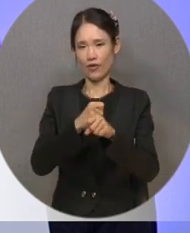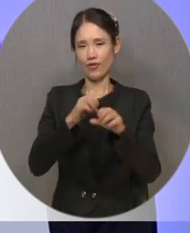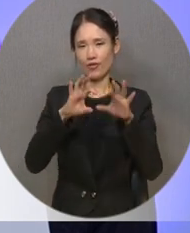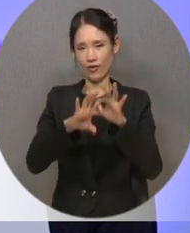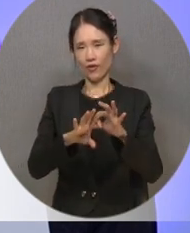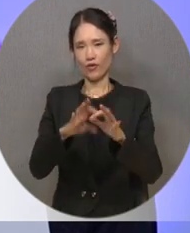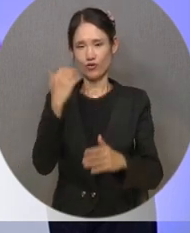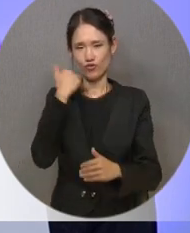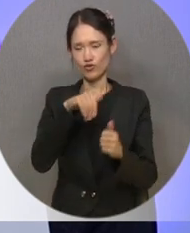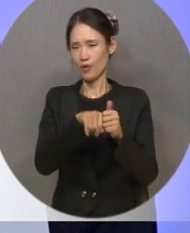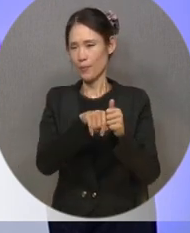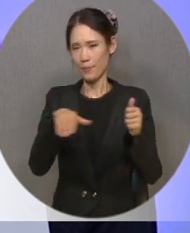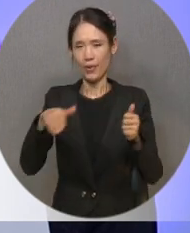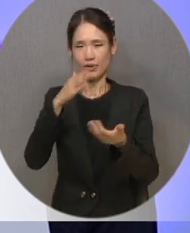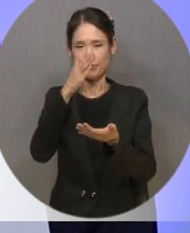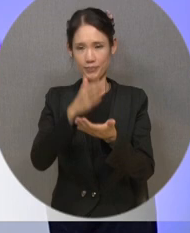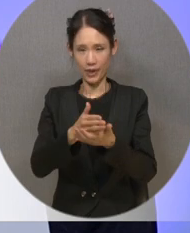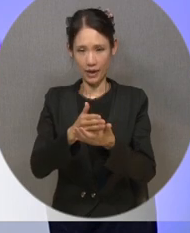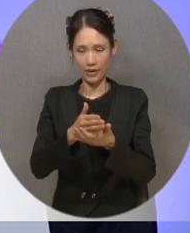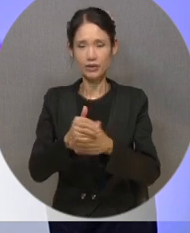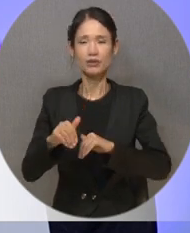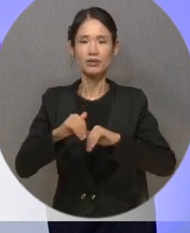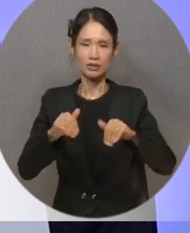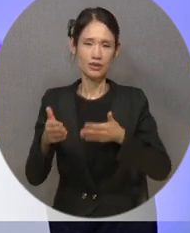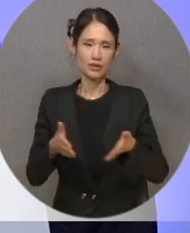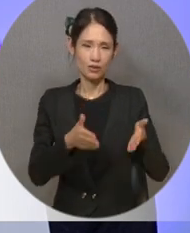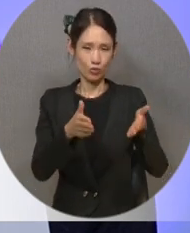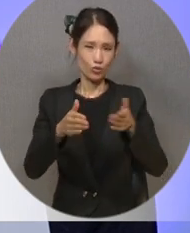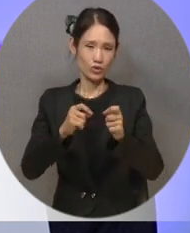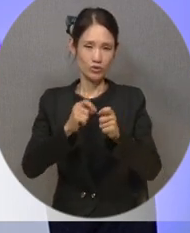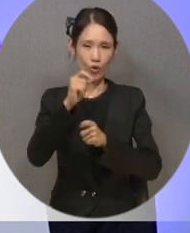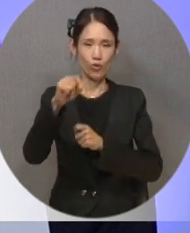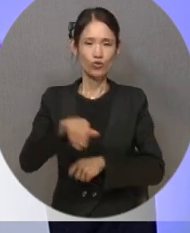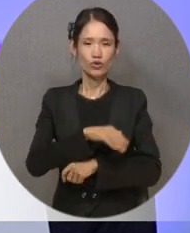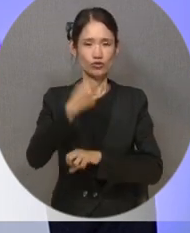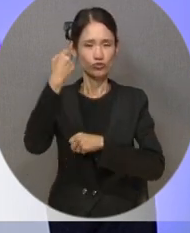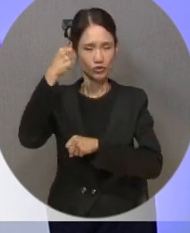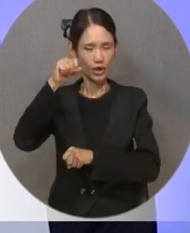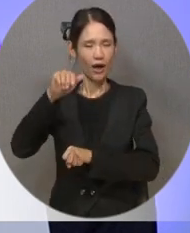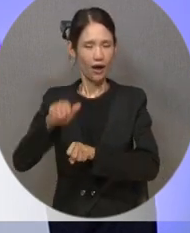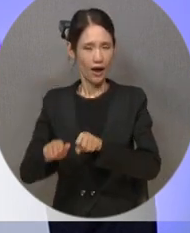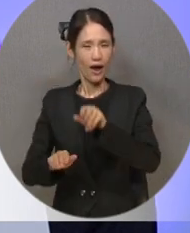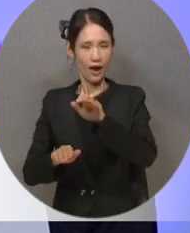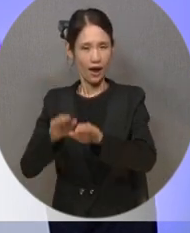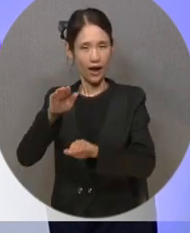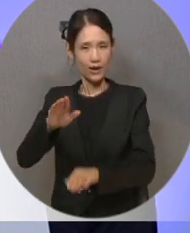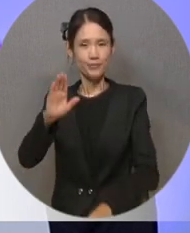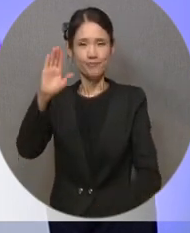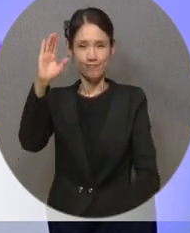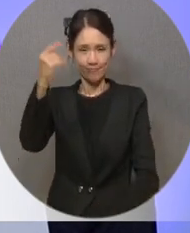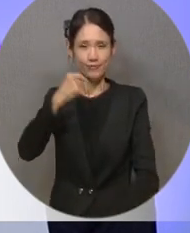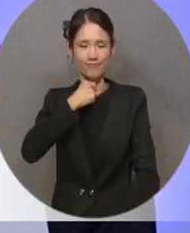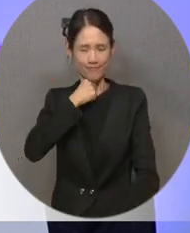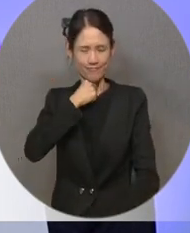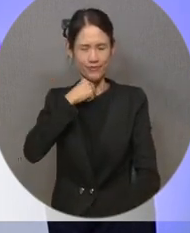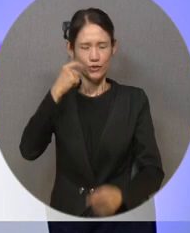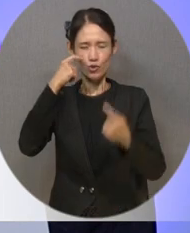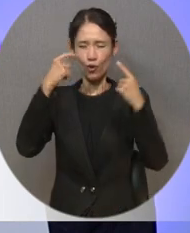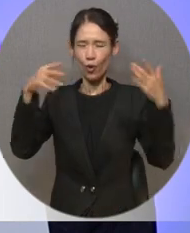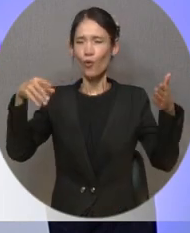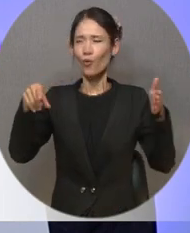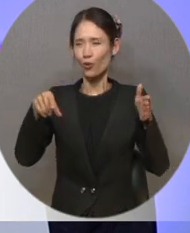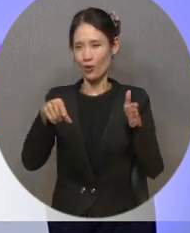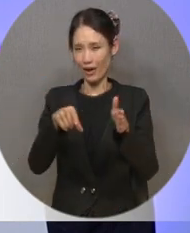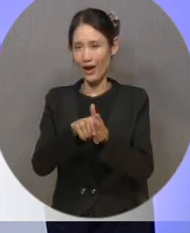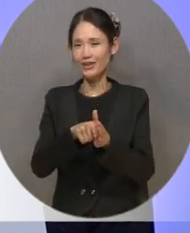누구도 배제되지 않는 길로 나아가는 영원한 영원한 우리의 한 걸음이 될